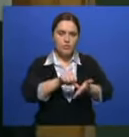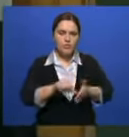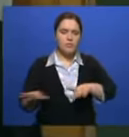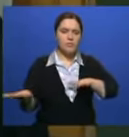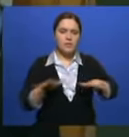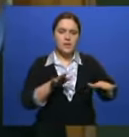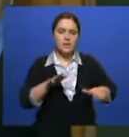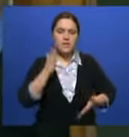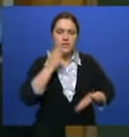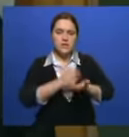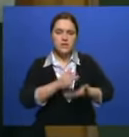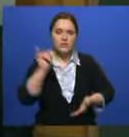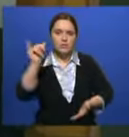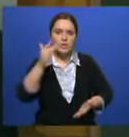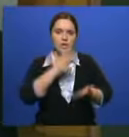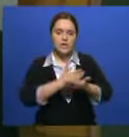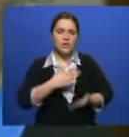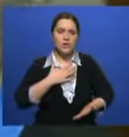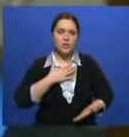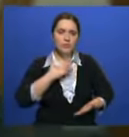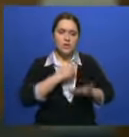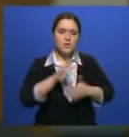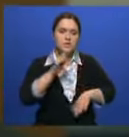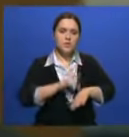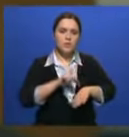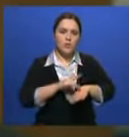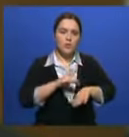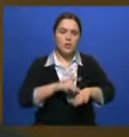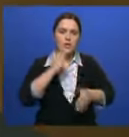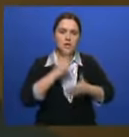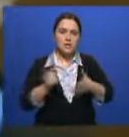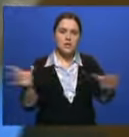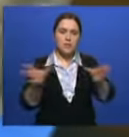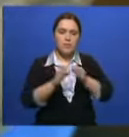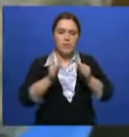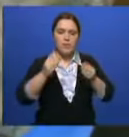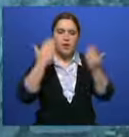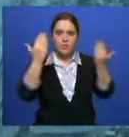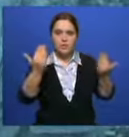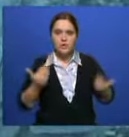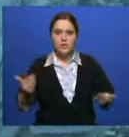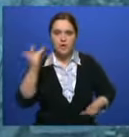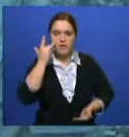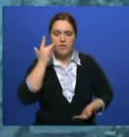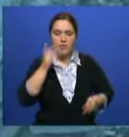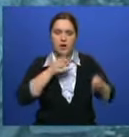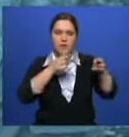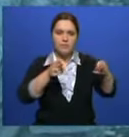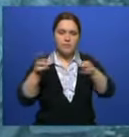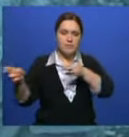коллективом. Есть у геолога и любимое хобби. Вместе с городским краеведческим обществом он часто